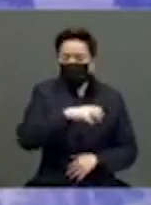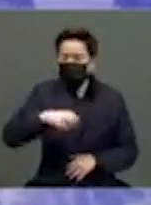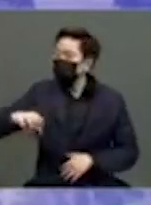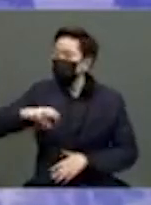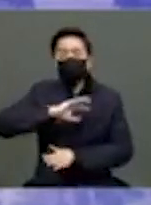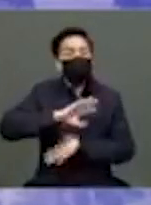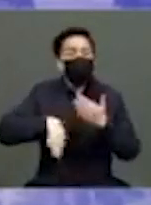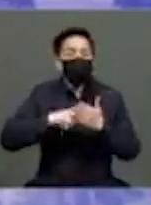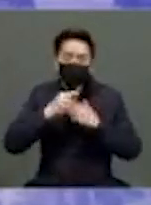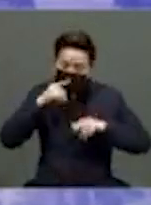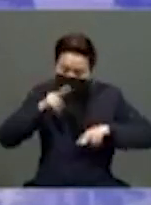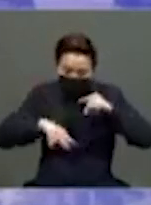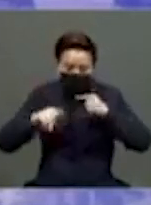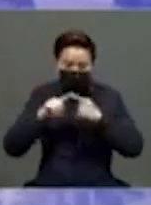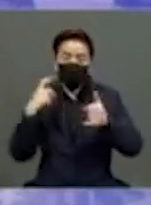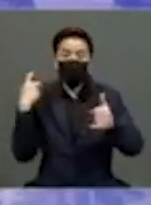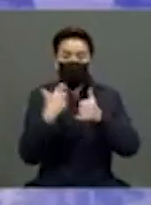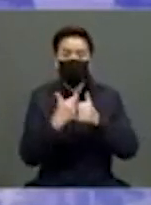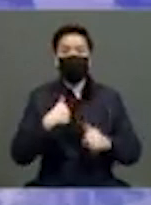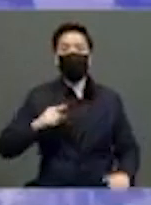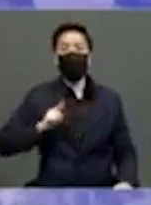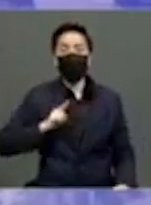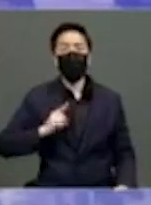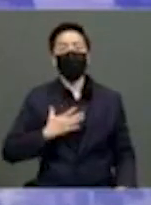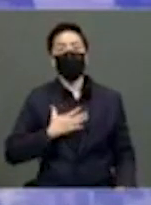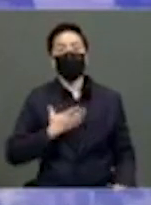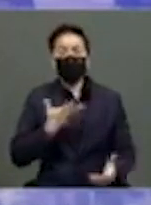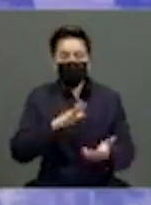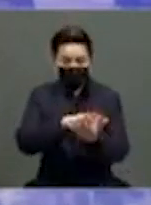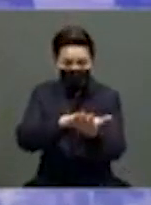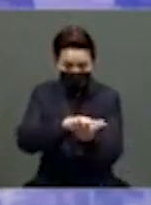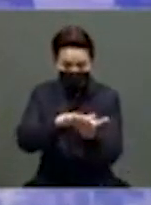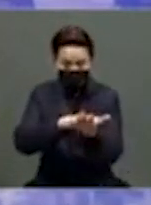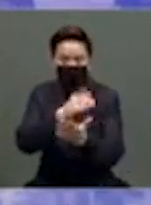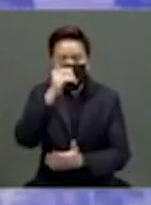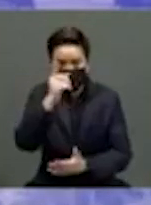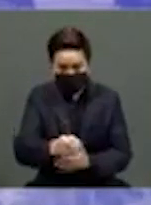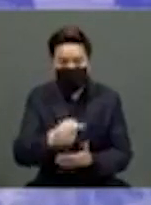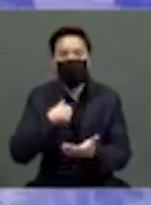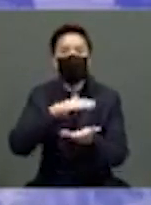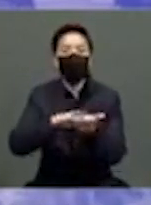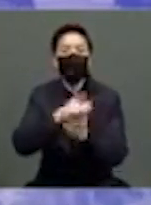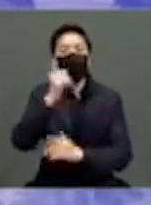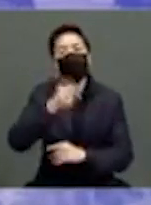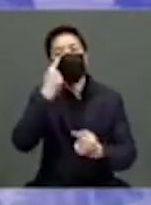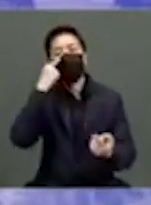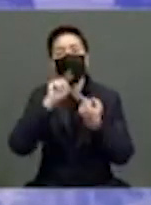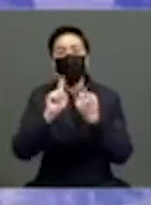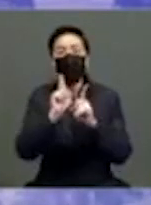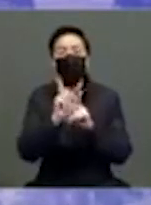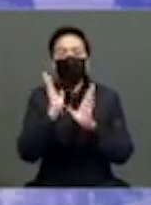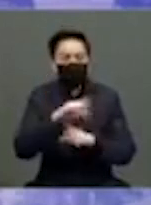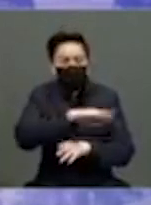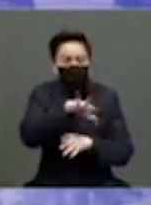หมดนะครับที่ที่ดูแลทางด้านนี้นะครับก็ต้องขอกราบขออภัยเป็นอย่างสูงในความมาใส่